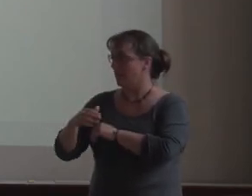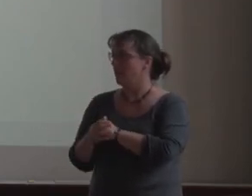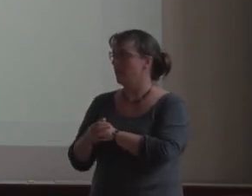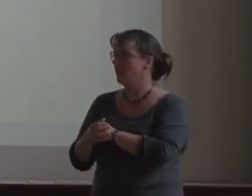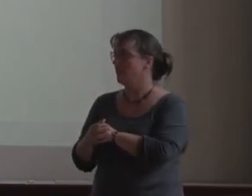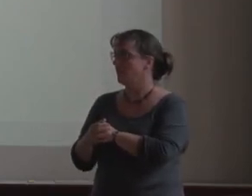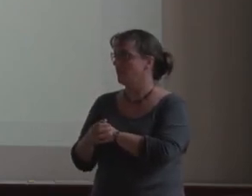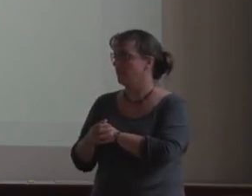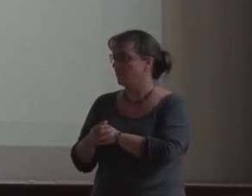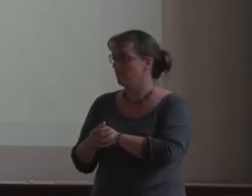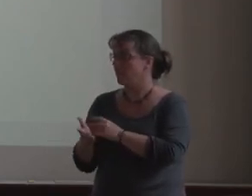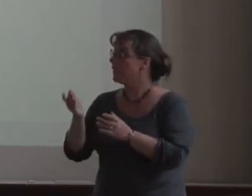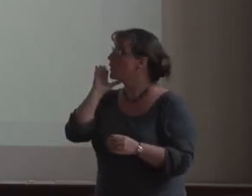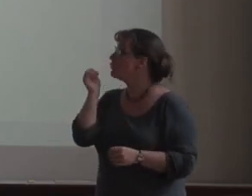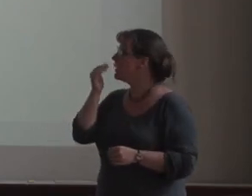Pour les services d'autopartage,